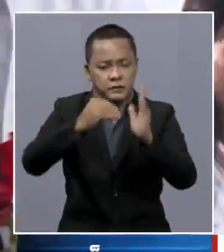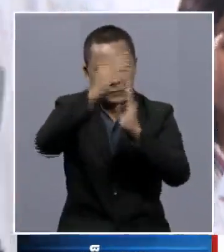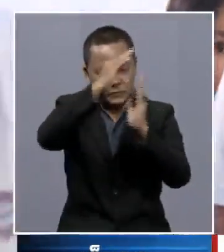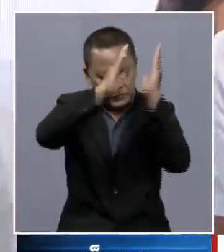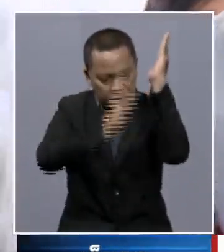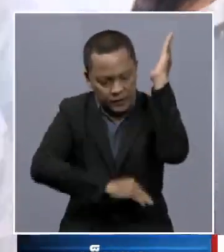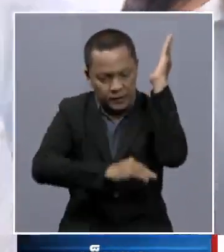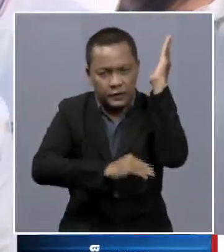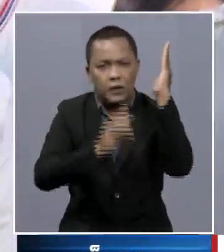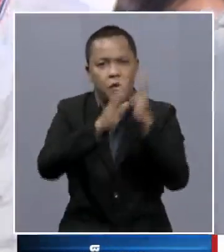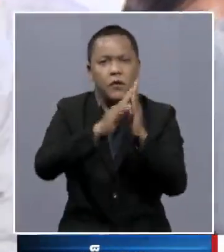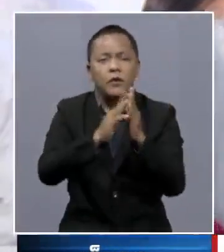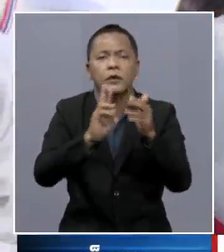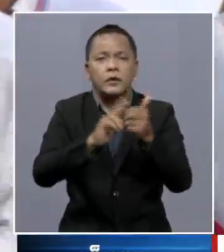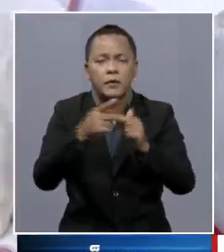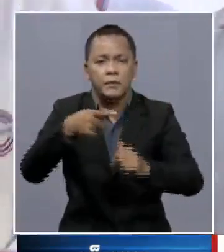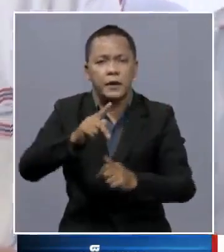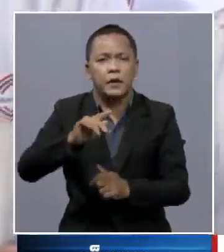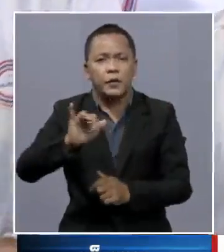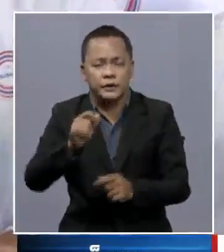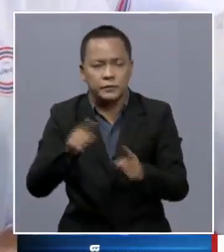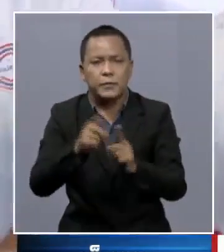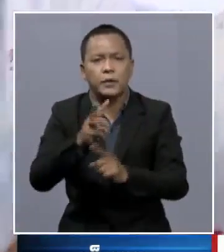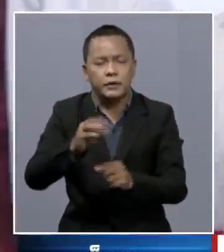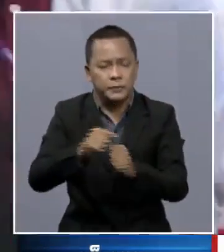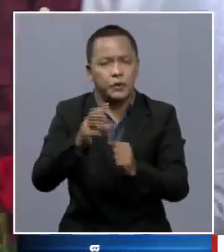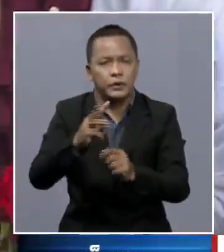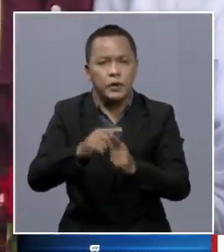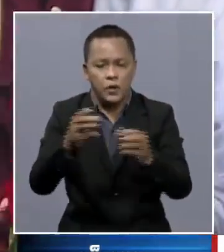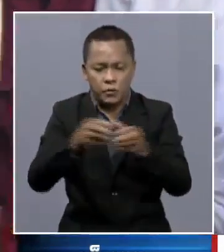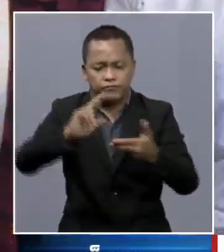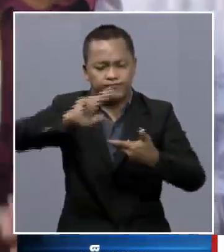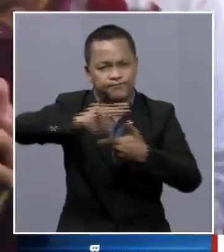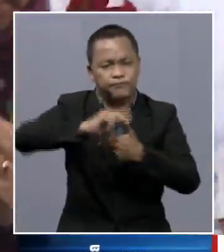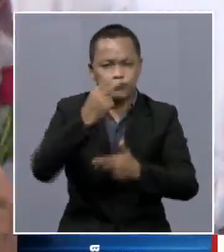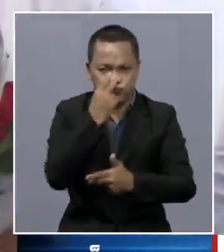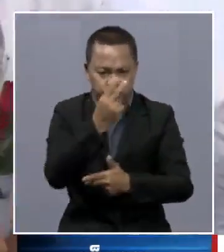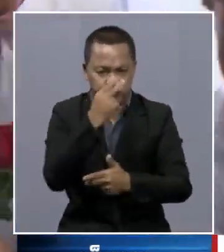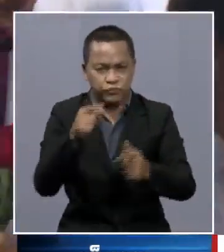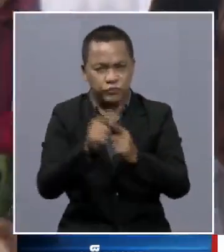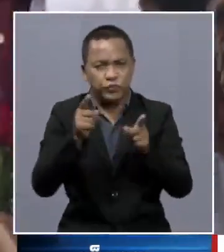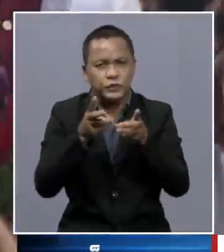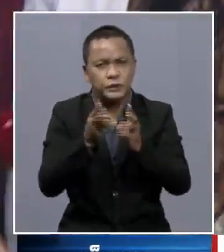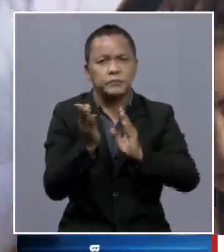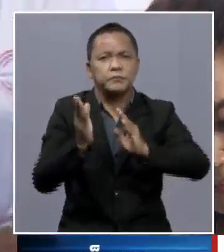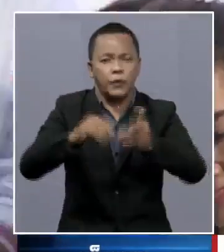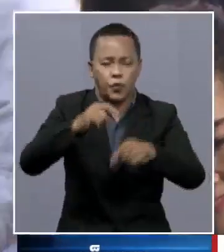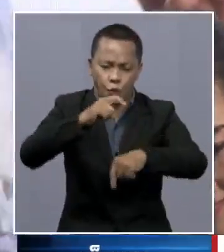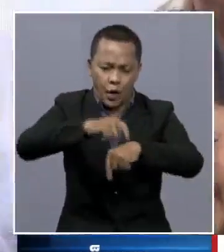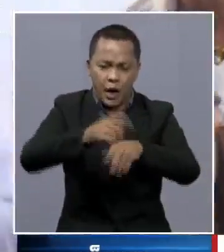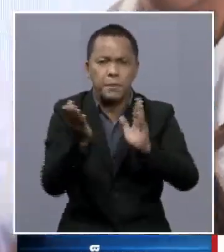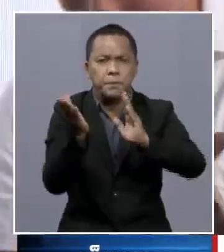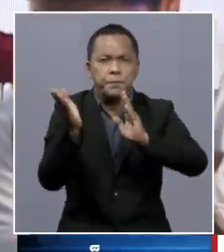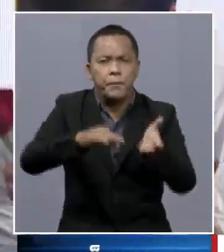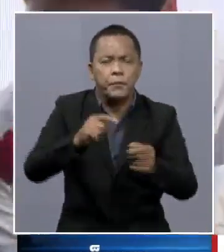จรดใต้ของผลเอกประวิทยด้วยและนอกเหืจากนั้นกำหนดการของพลงประชารัทำให้เรามองเห็นเส้นทางของการยธภาแล้ว